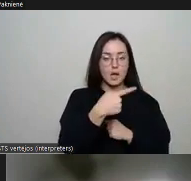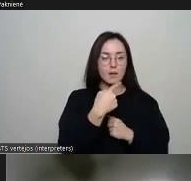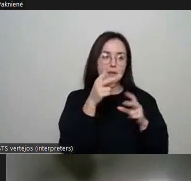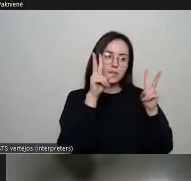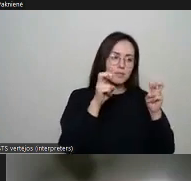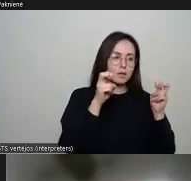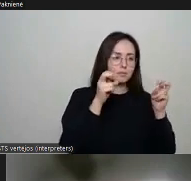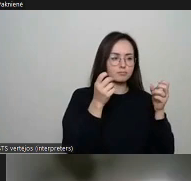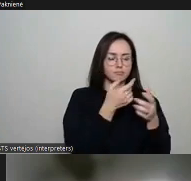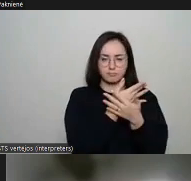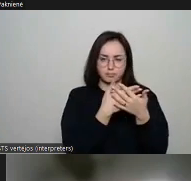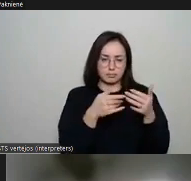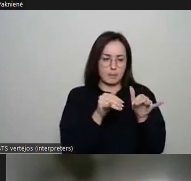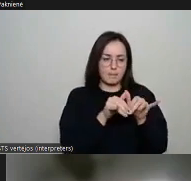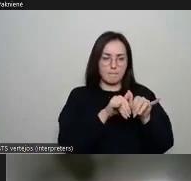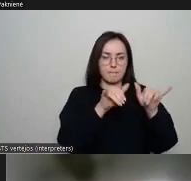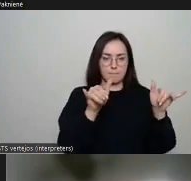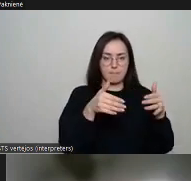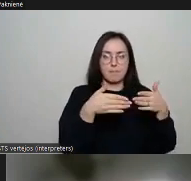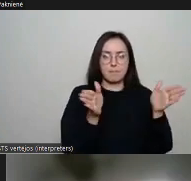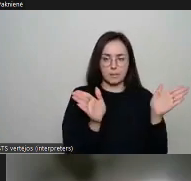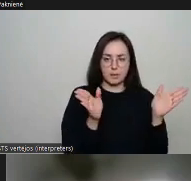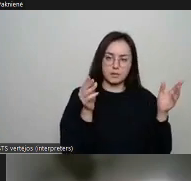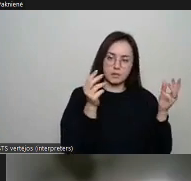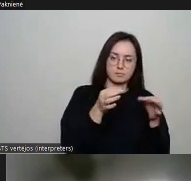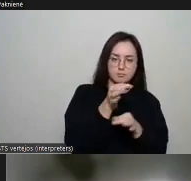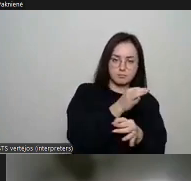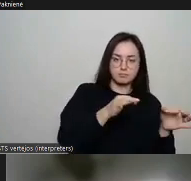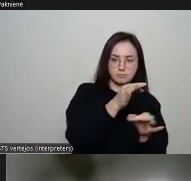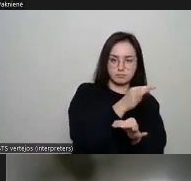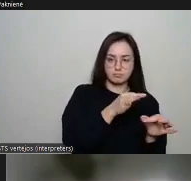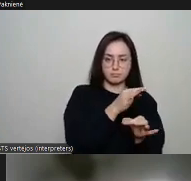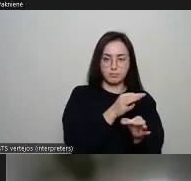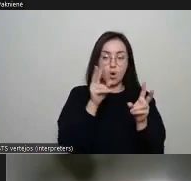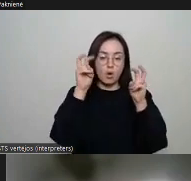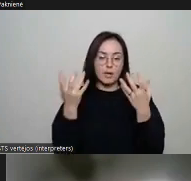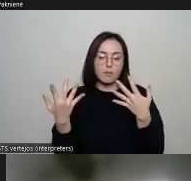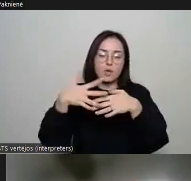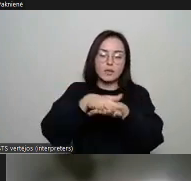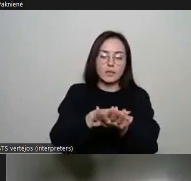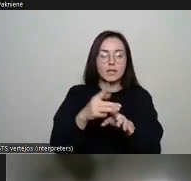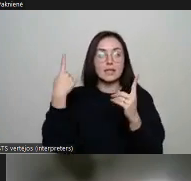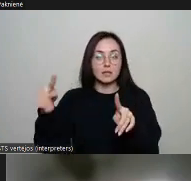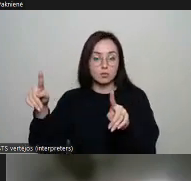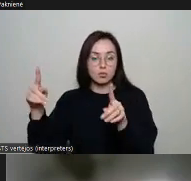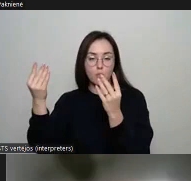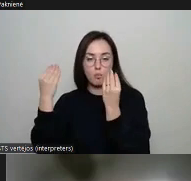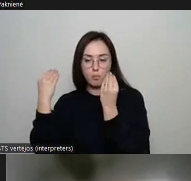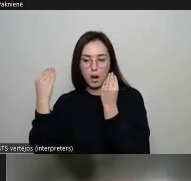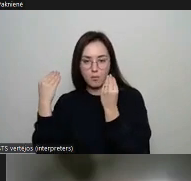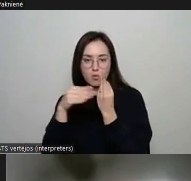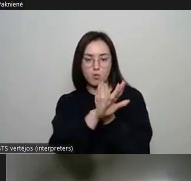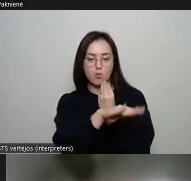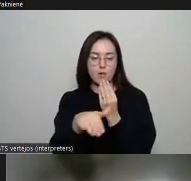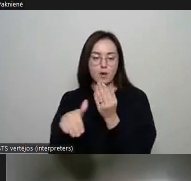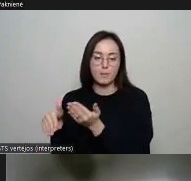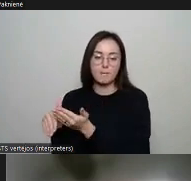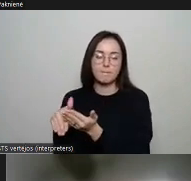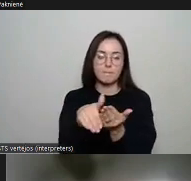temų. Plačiai ir temų integracija su kitais dalykais mokiniams padeda